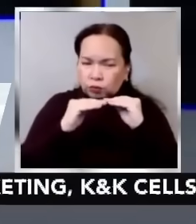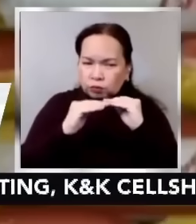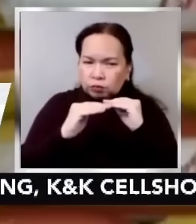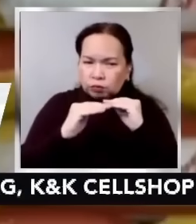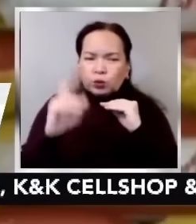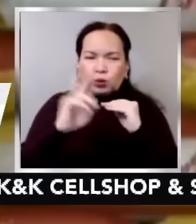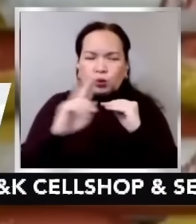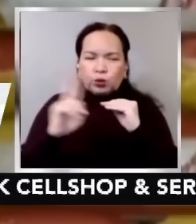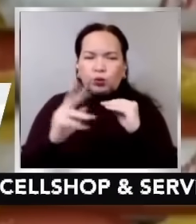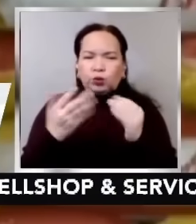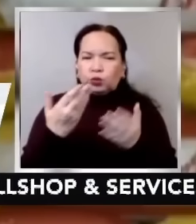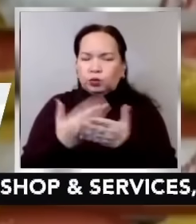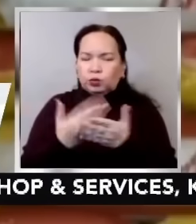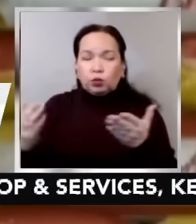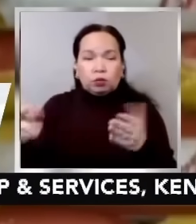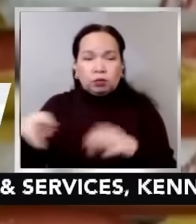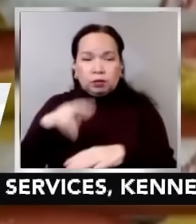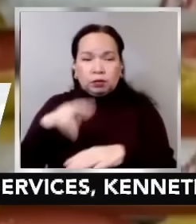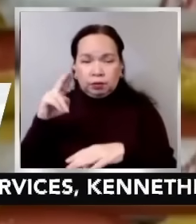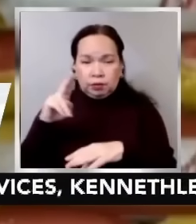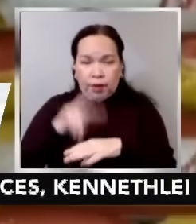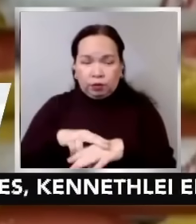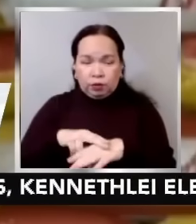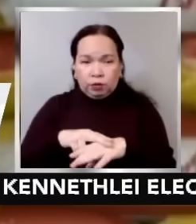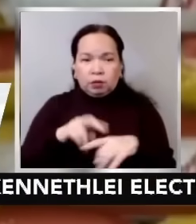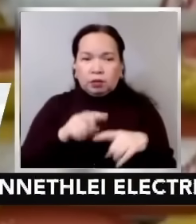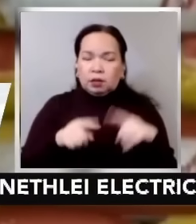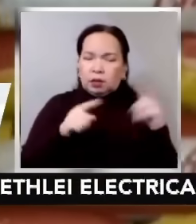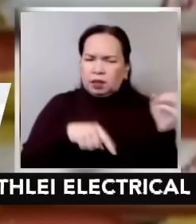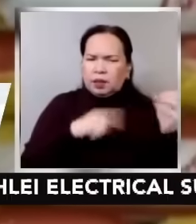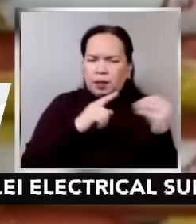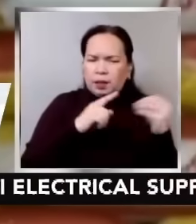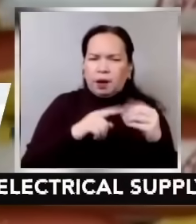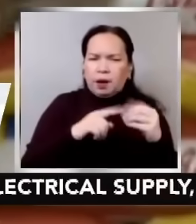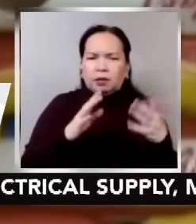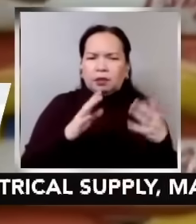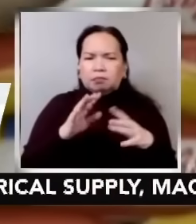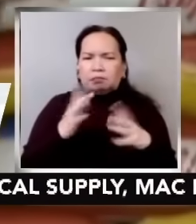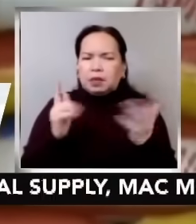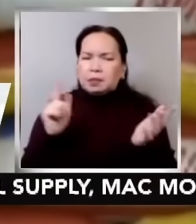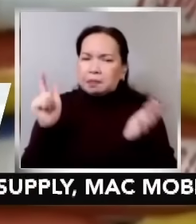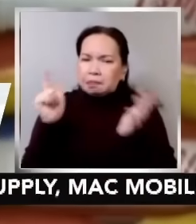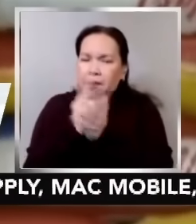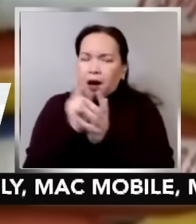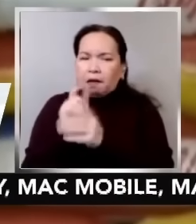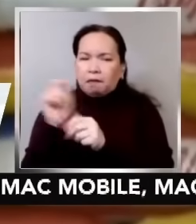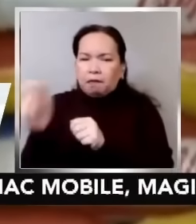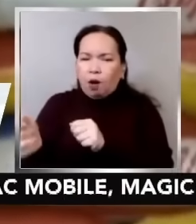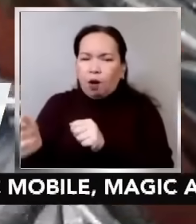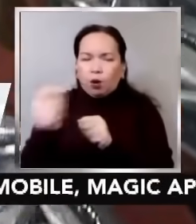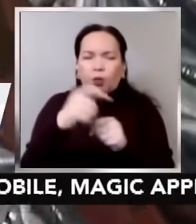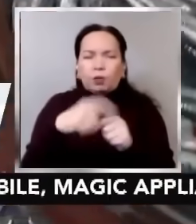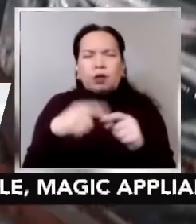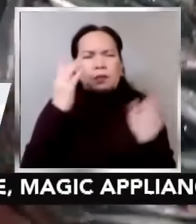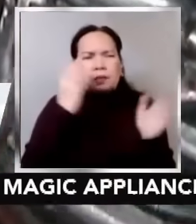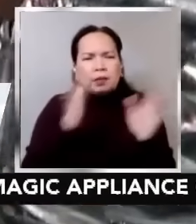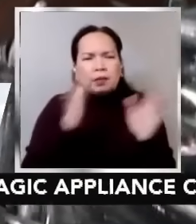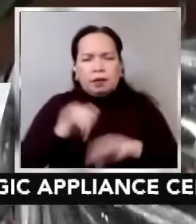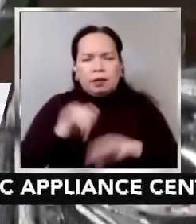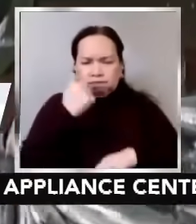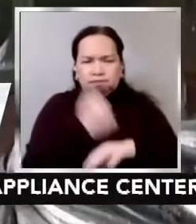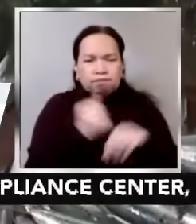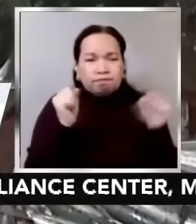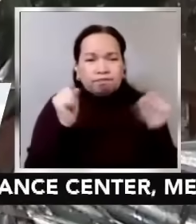yaman. Bukod naman sa posibleng fishing ban, sabi rin ng Pangulo, pinag-aaralan din ang pagtatayo ng mga cold storage o imbaka ng mga isda para hindi